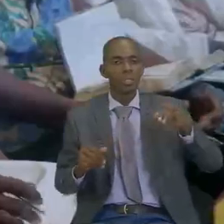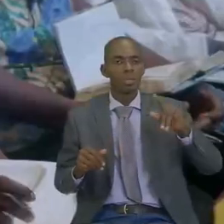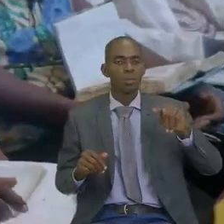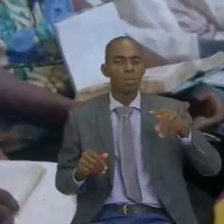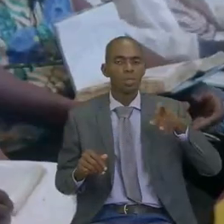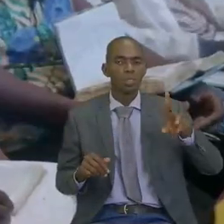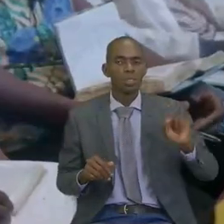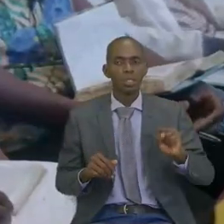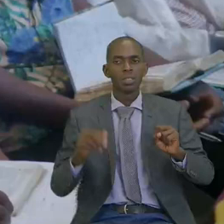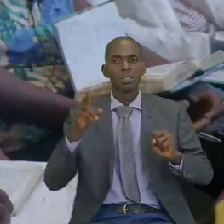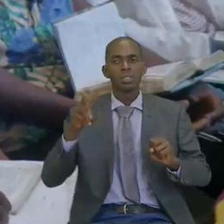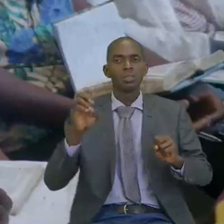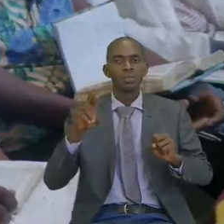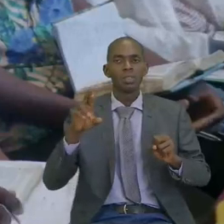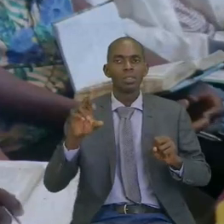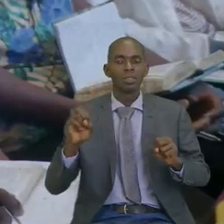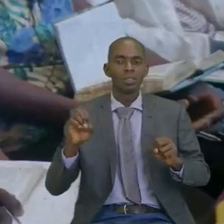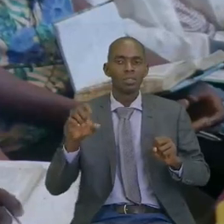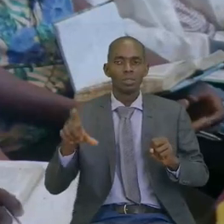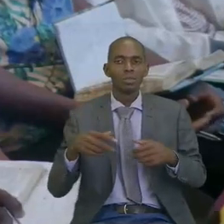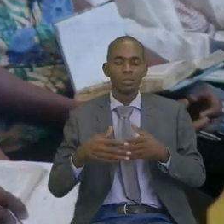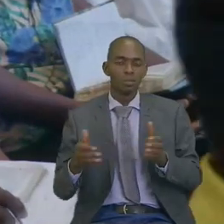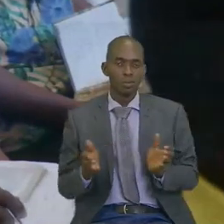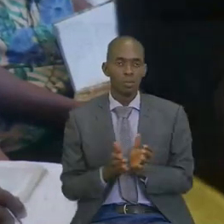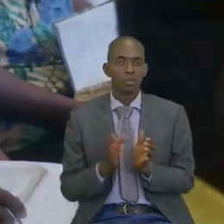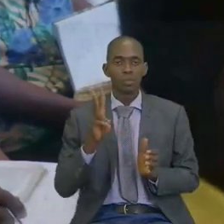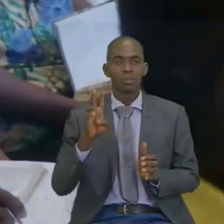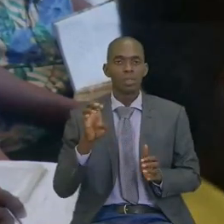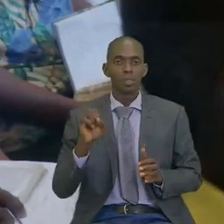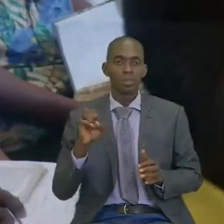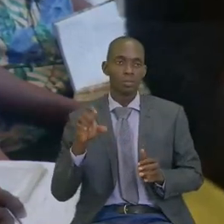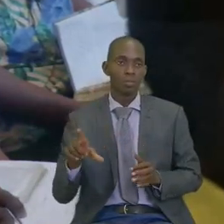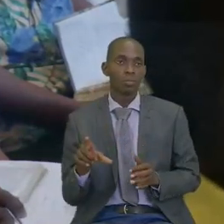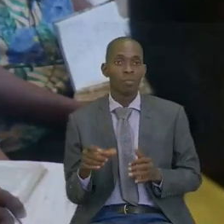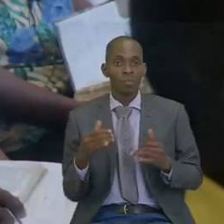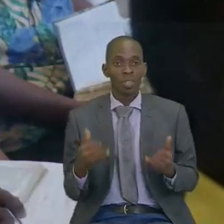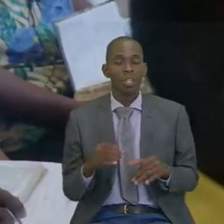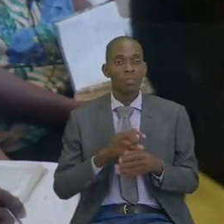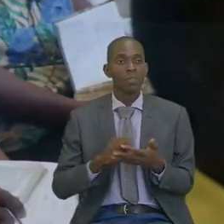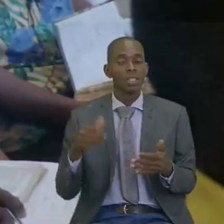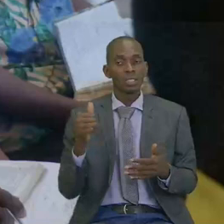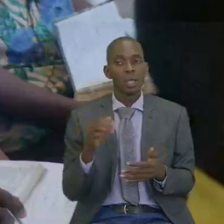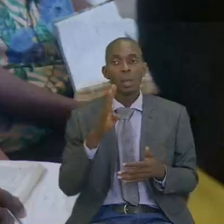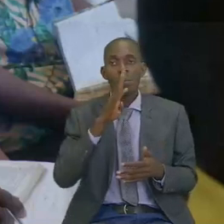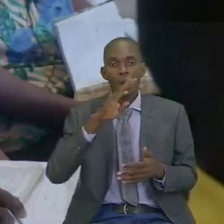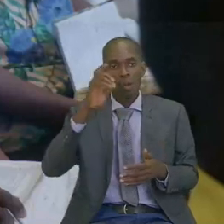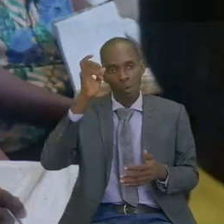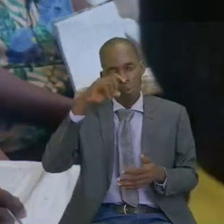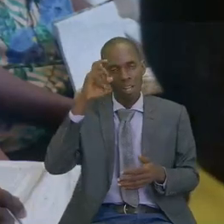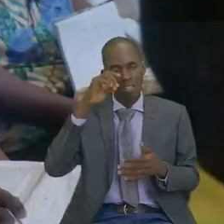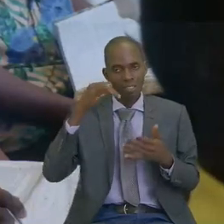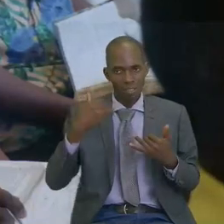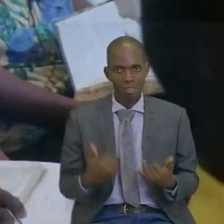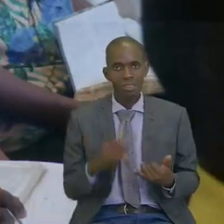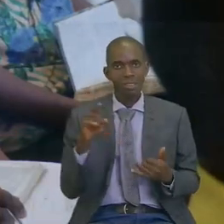Y a-t-il une sorte d'espoir ici? Le verset est 10. Et maintenant, roi, conduisez-vous avec